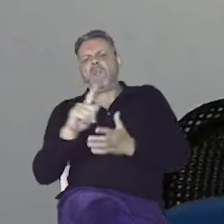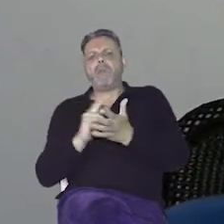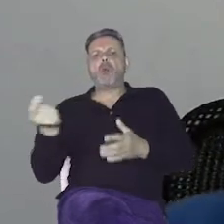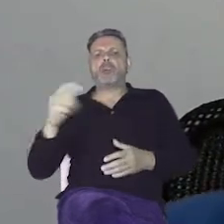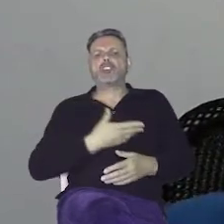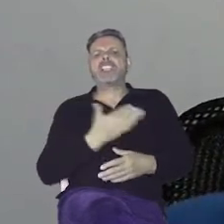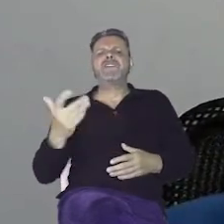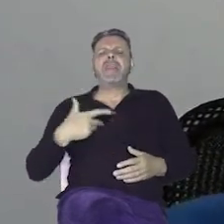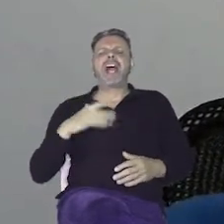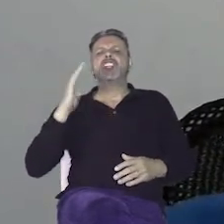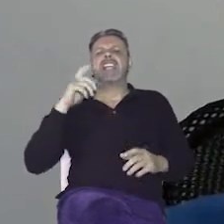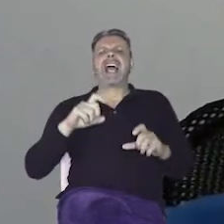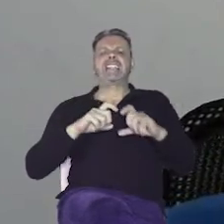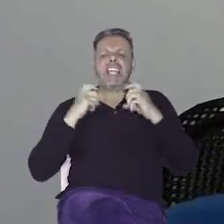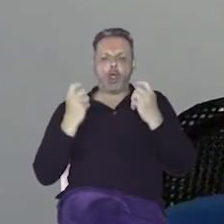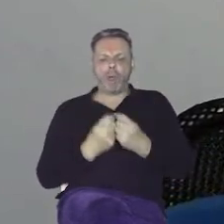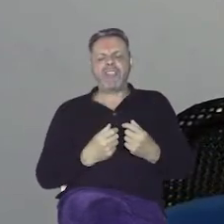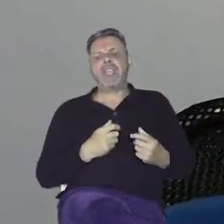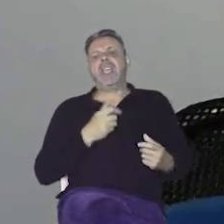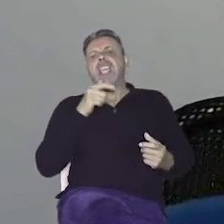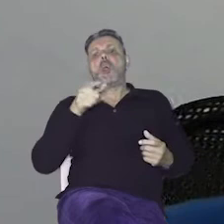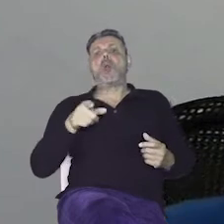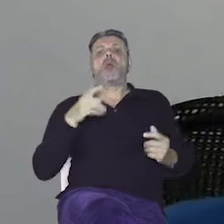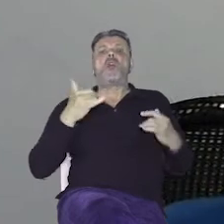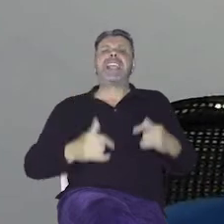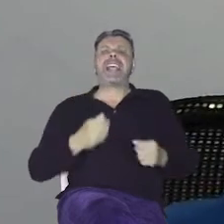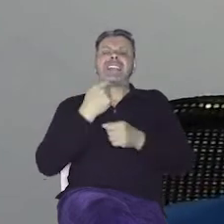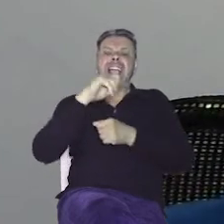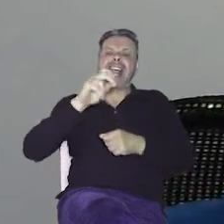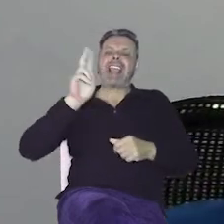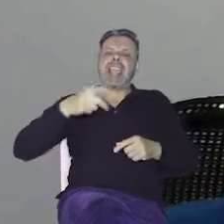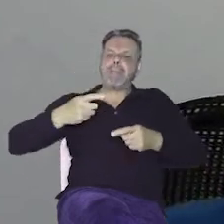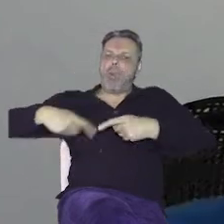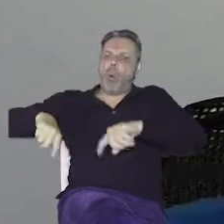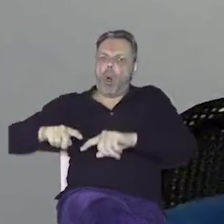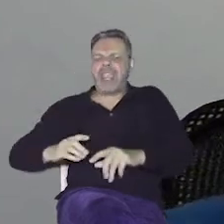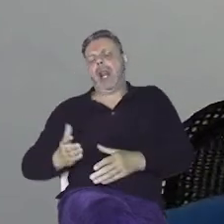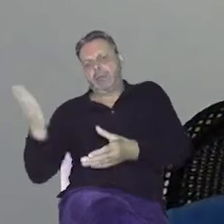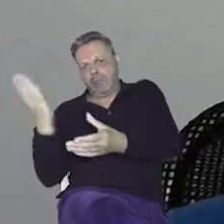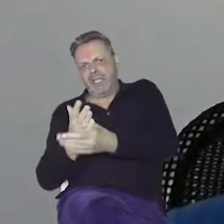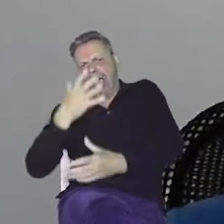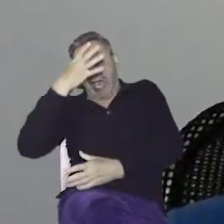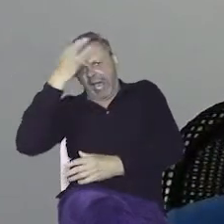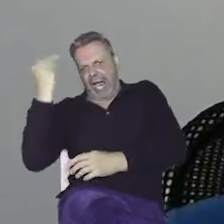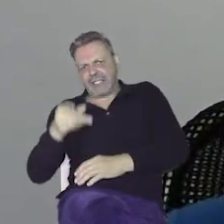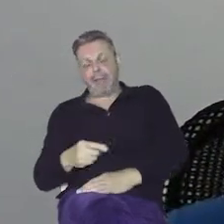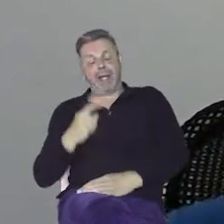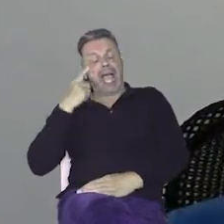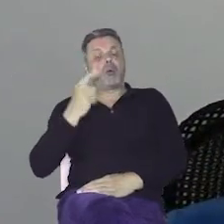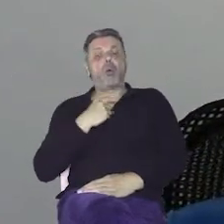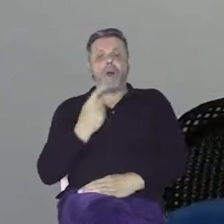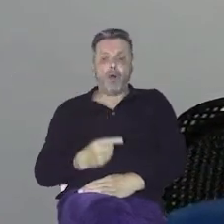naši gradski domovi i oni koji se sada grade imaju odjele za Alzheimer. Ukoliko govorimo o bolesniku oboljelom